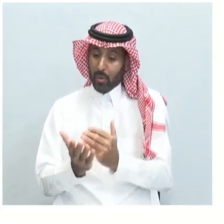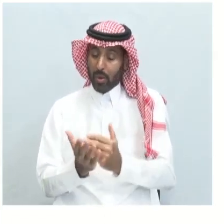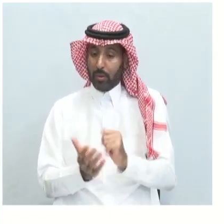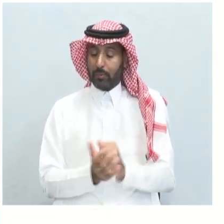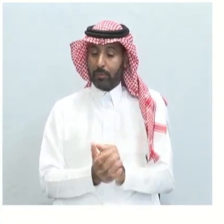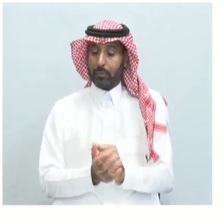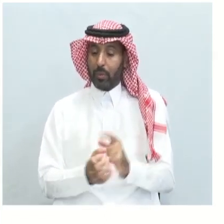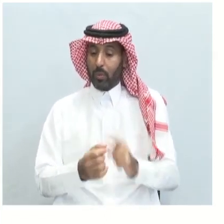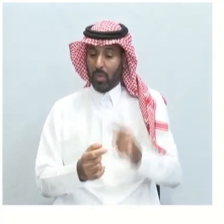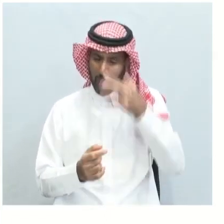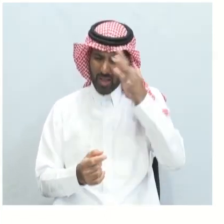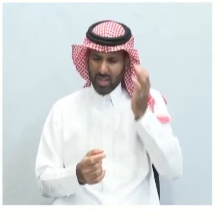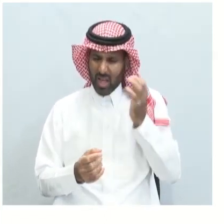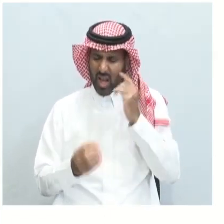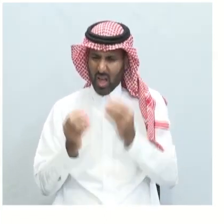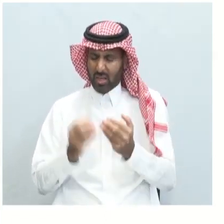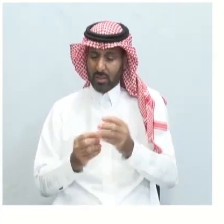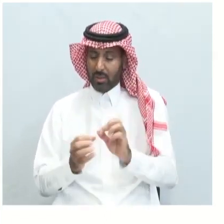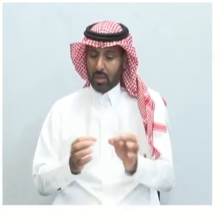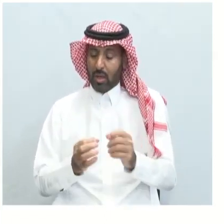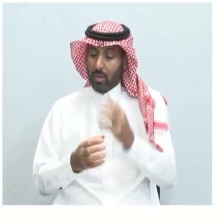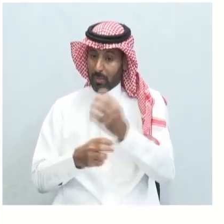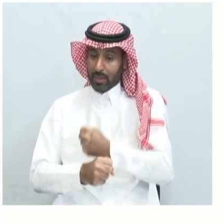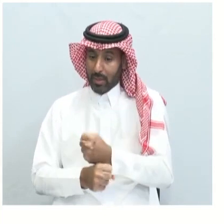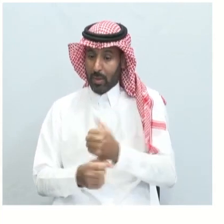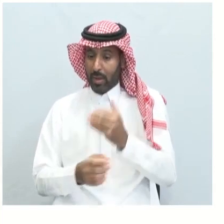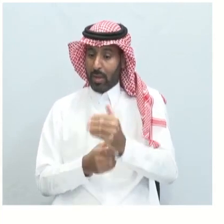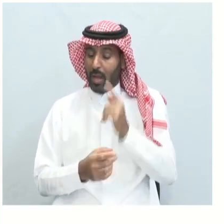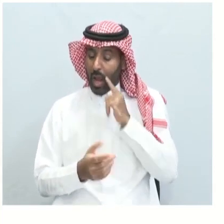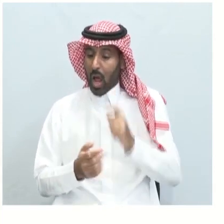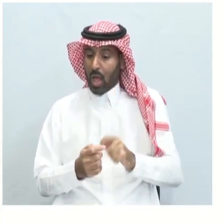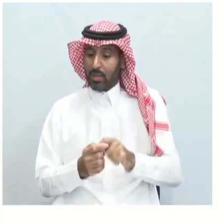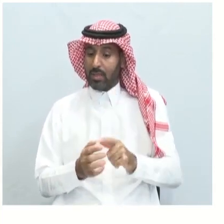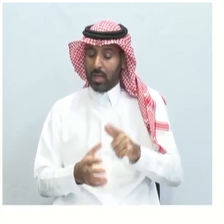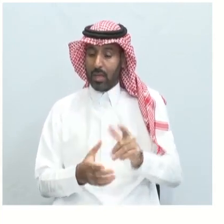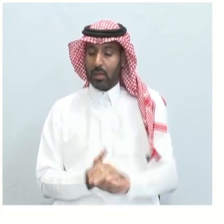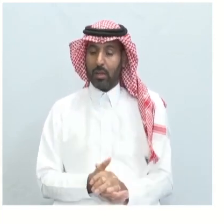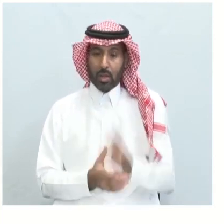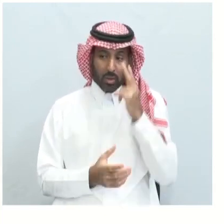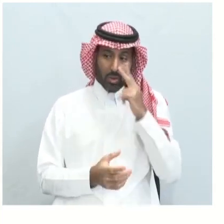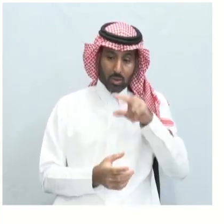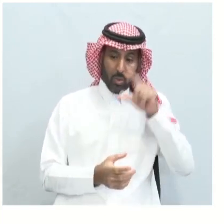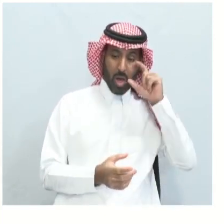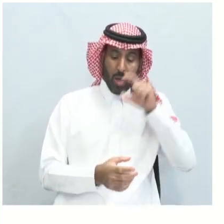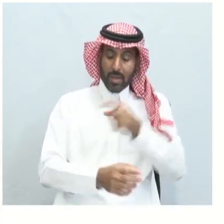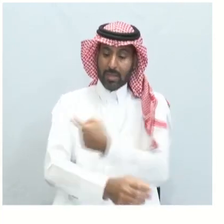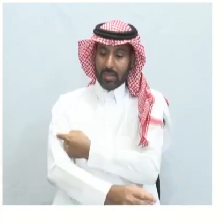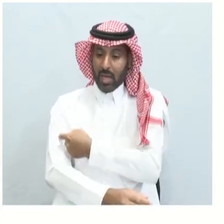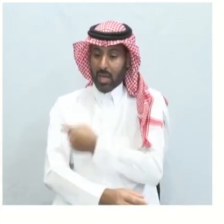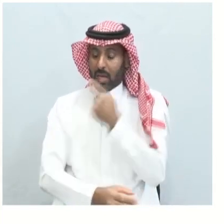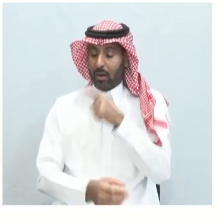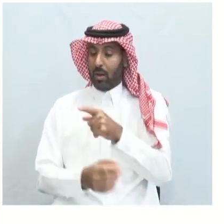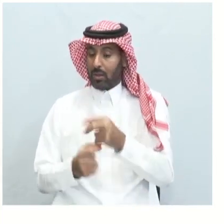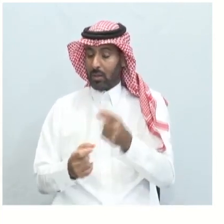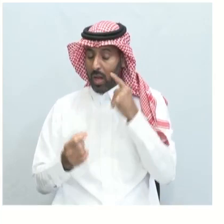مثل منظمات الحراره وانظمه الحمايه الى الالات الصناعيه واجهزه المراقبه الصحيه والاجهزه